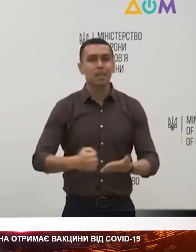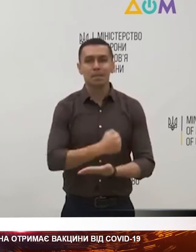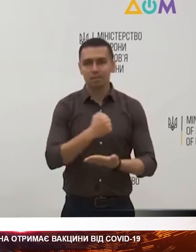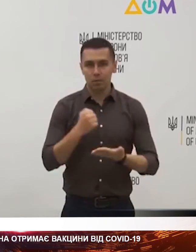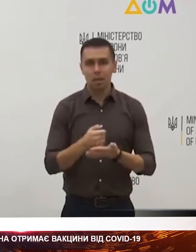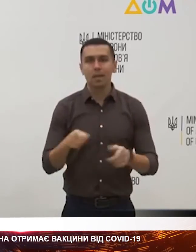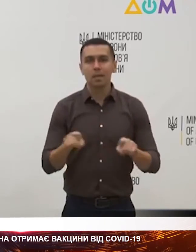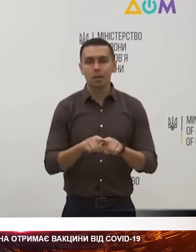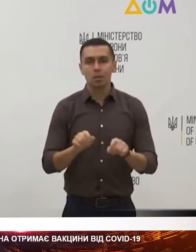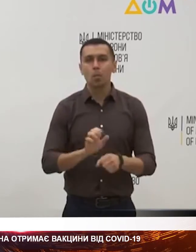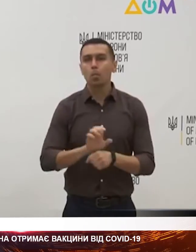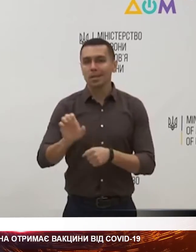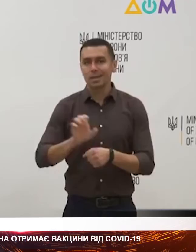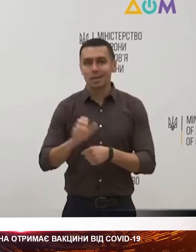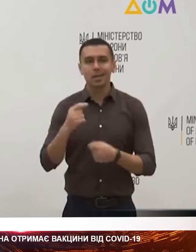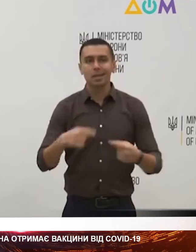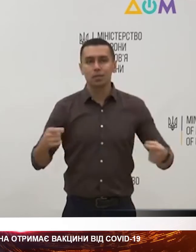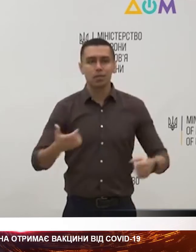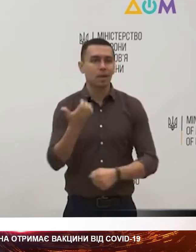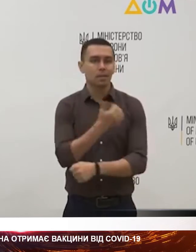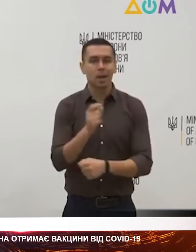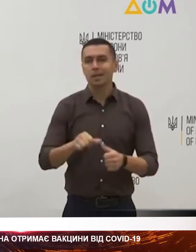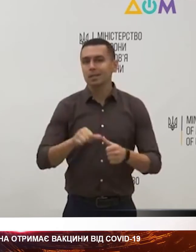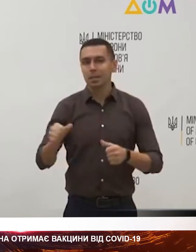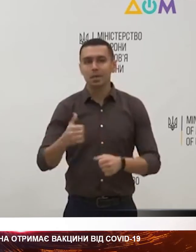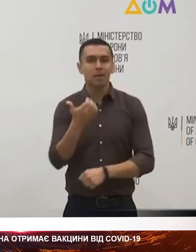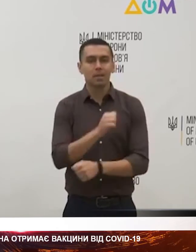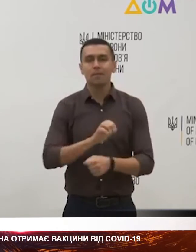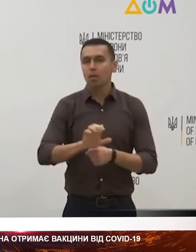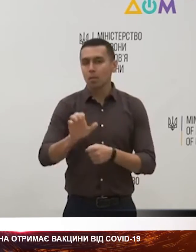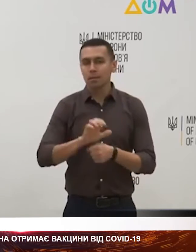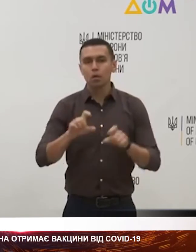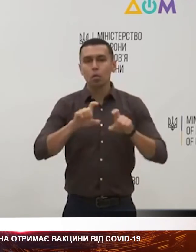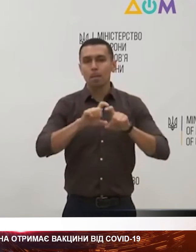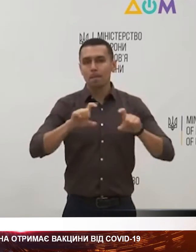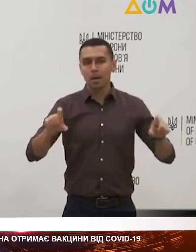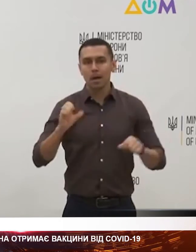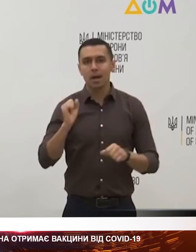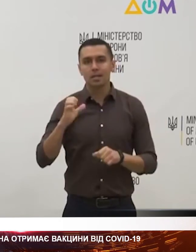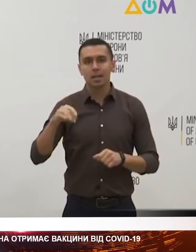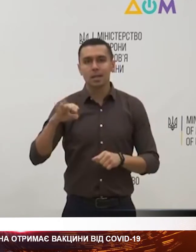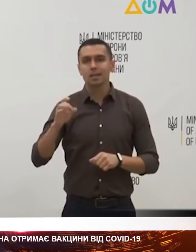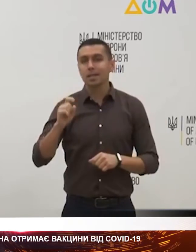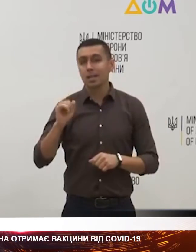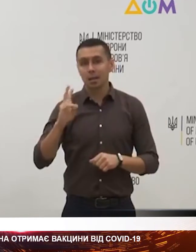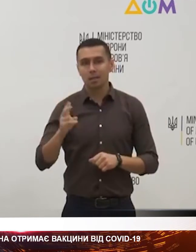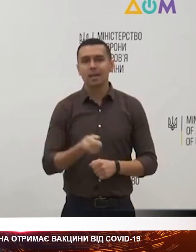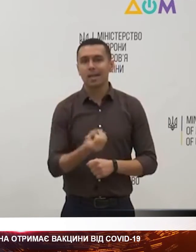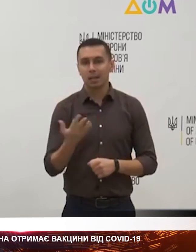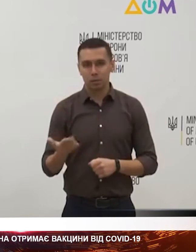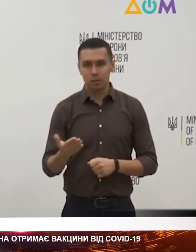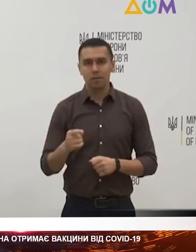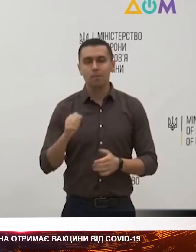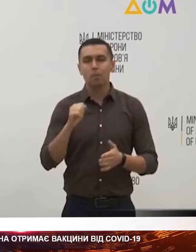підтверджено також постачання і іншої вакцини, а саме вакцини виробництва компанії AstraZeneca у кількості